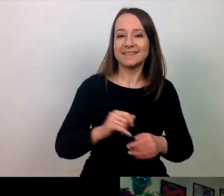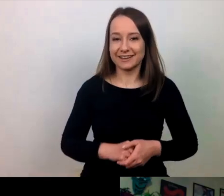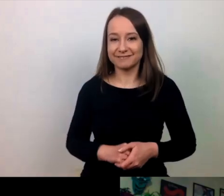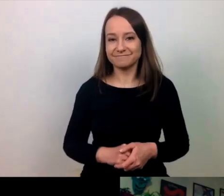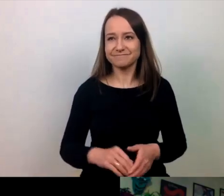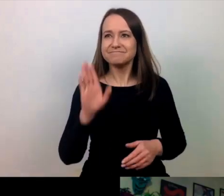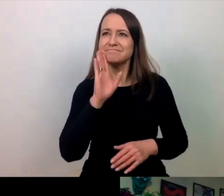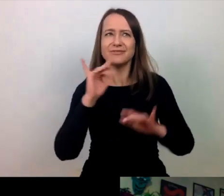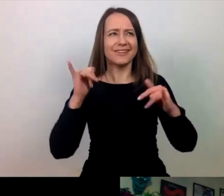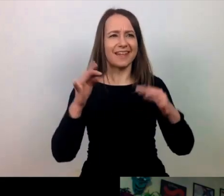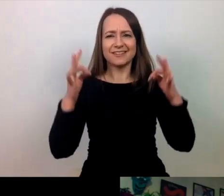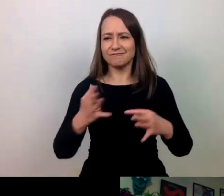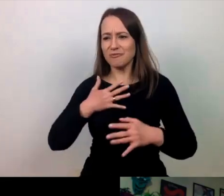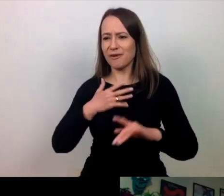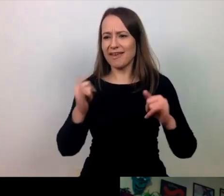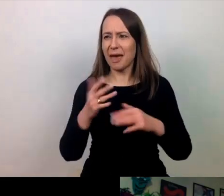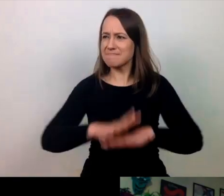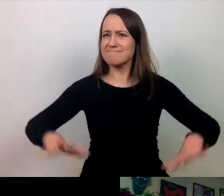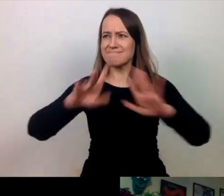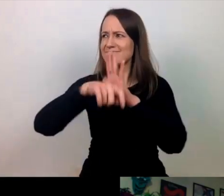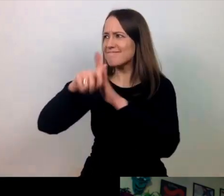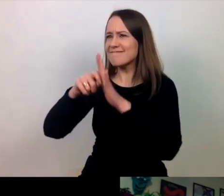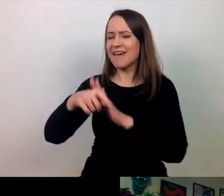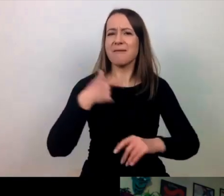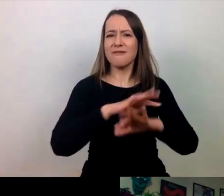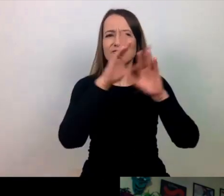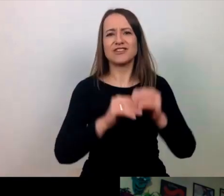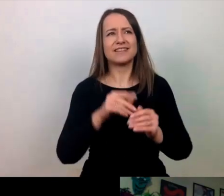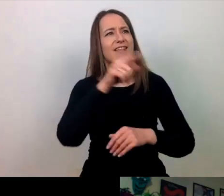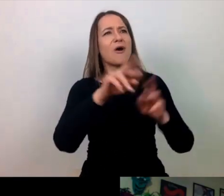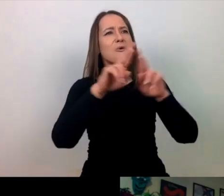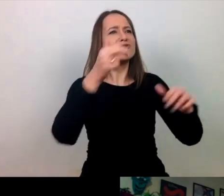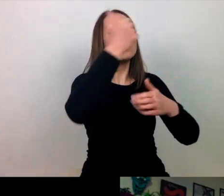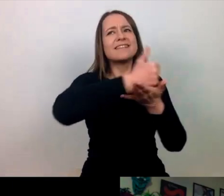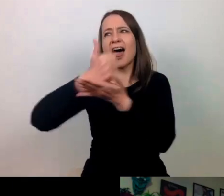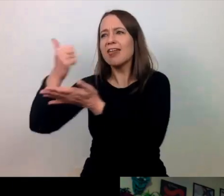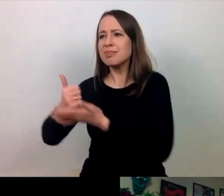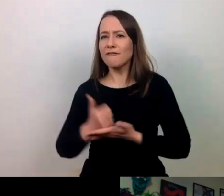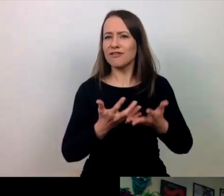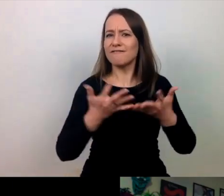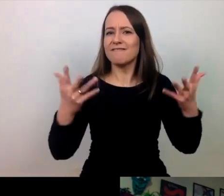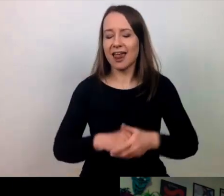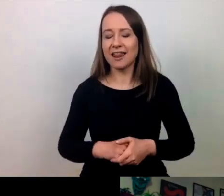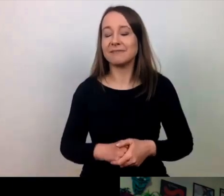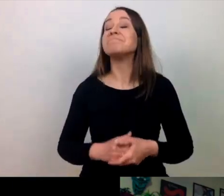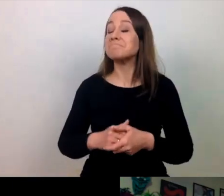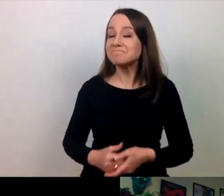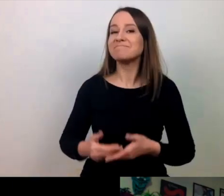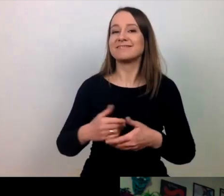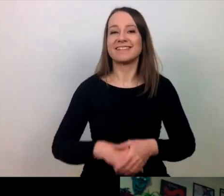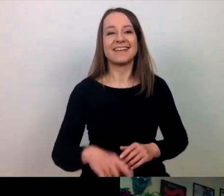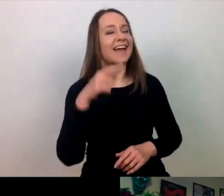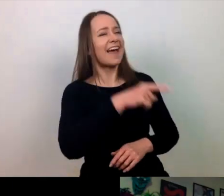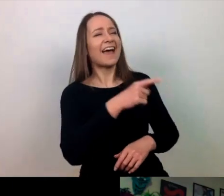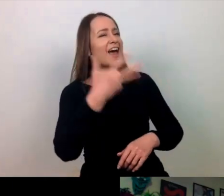jak na planie filmowym, no bo lista płac podana i w ogóle tych różnych stanowisk jest bardzo dużo. Kaja, wracamy do wakacji. Robert, ty to